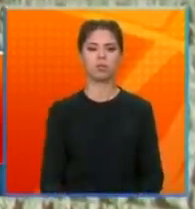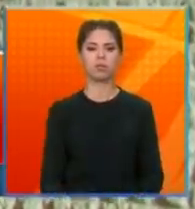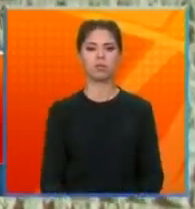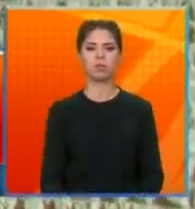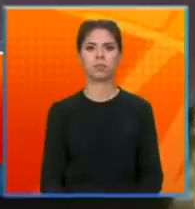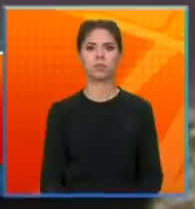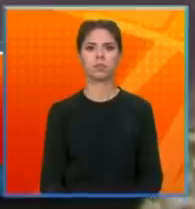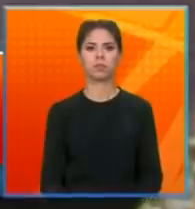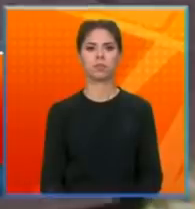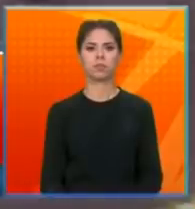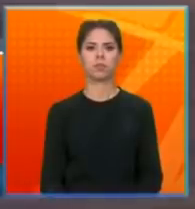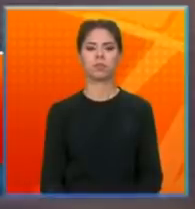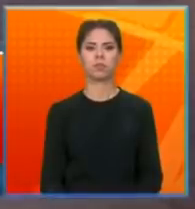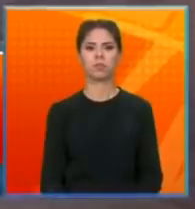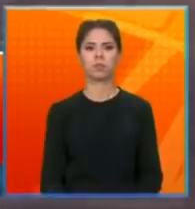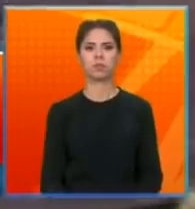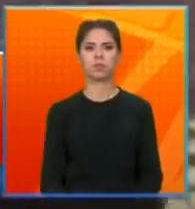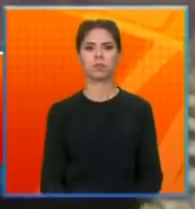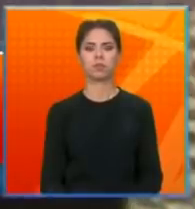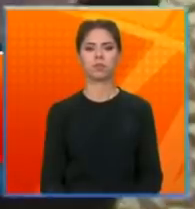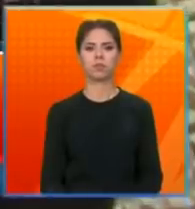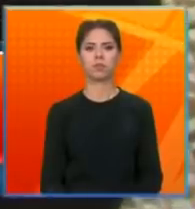duydum, dünyam yıkıldı.